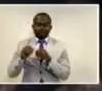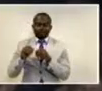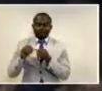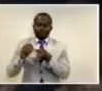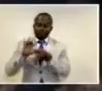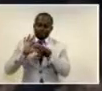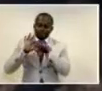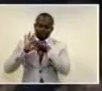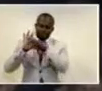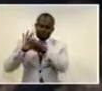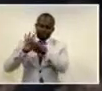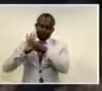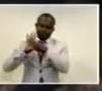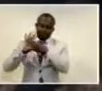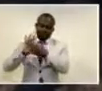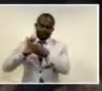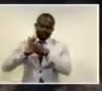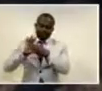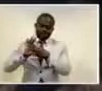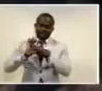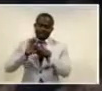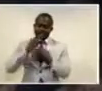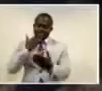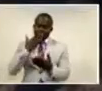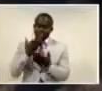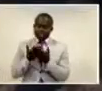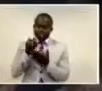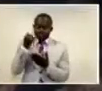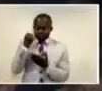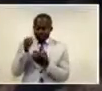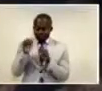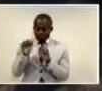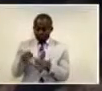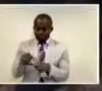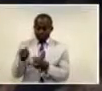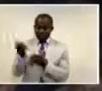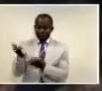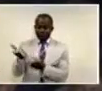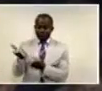imibanire myiza yibonetse,